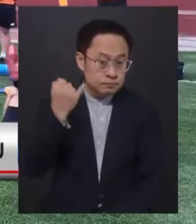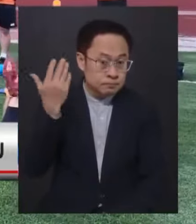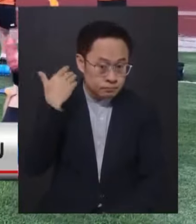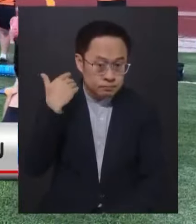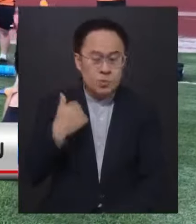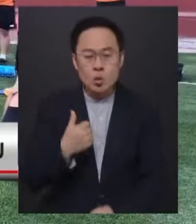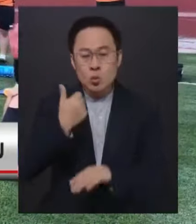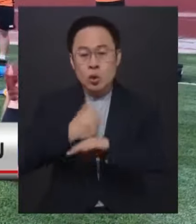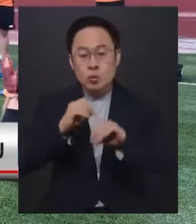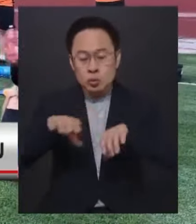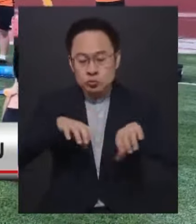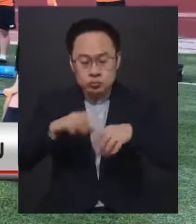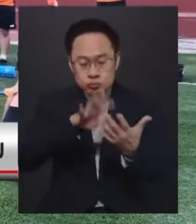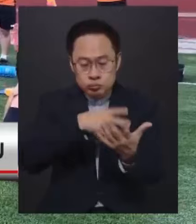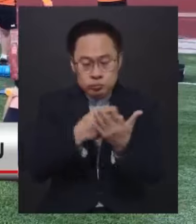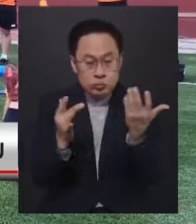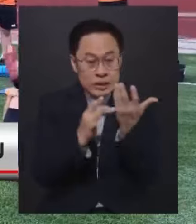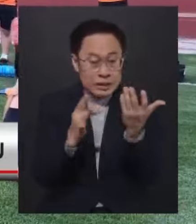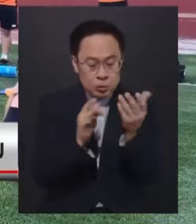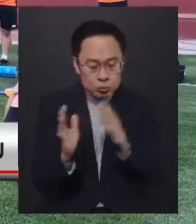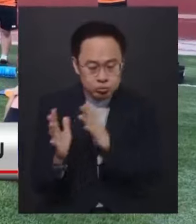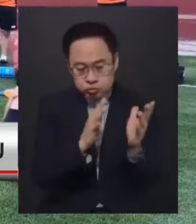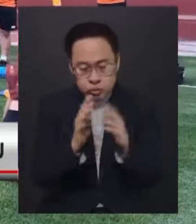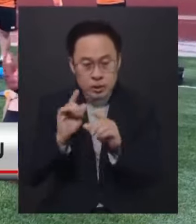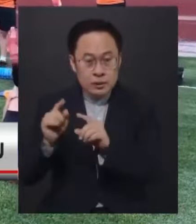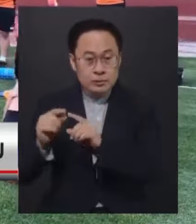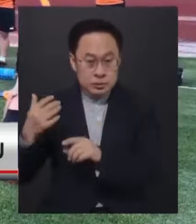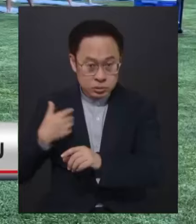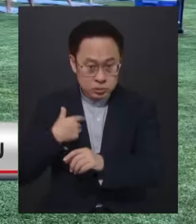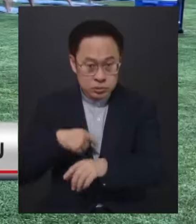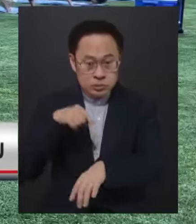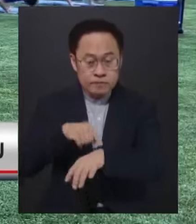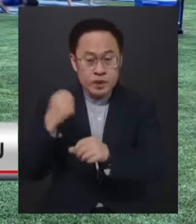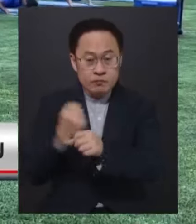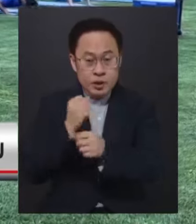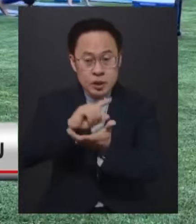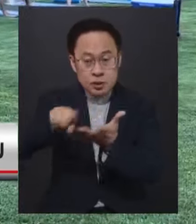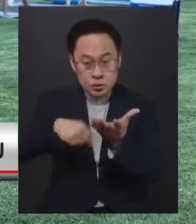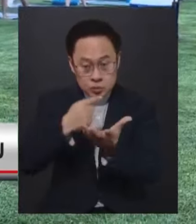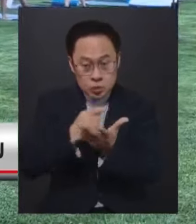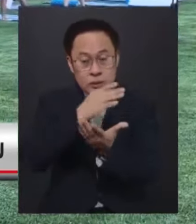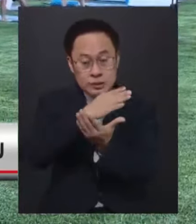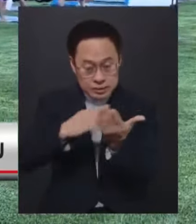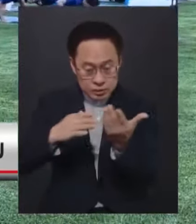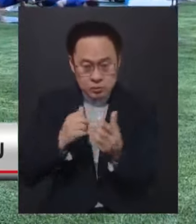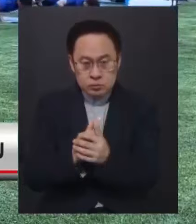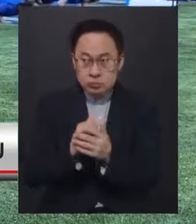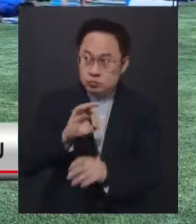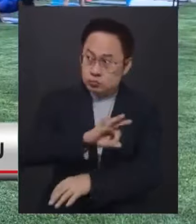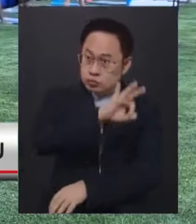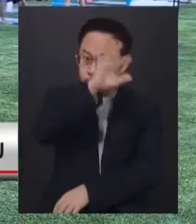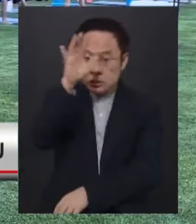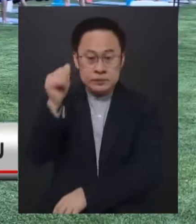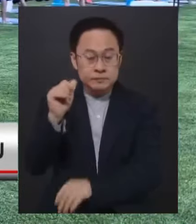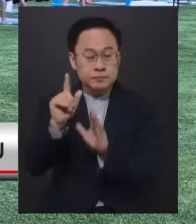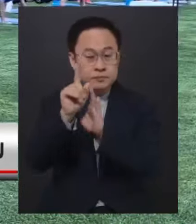ติจีนครับใช้เวลาซ้อมประมาณ1ชั่วโมง30นาทีบรรยากาศตามภาพเลยครับสนามฝึกซ้อมก็มีท้องฟ้าแจ่มใสอุณหภูมิอยู่ที่